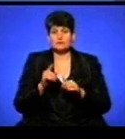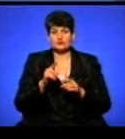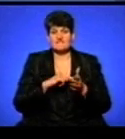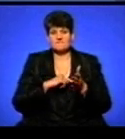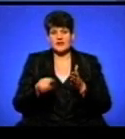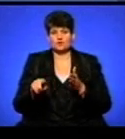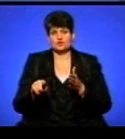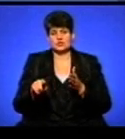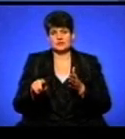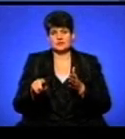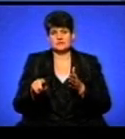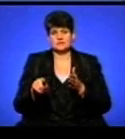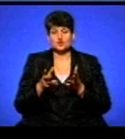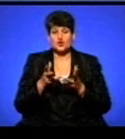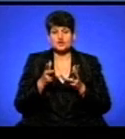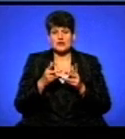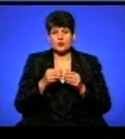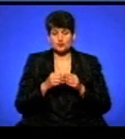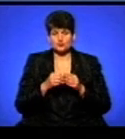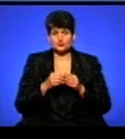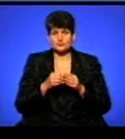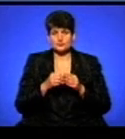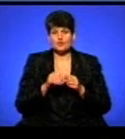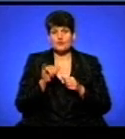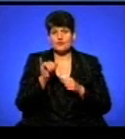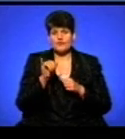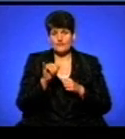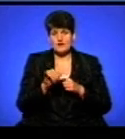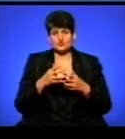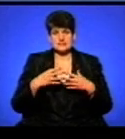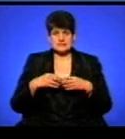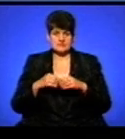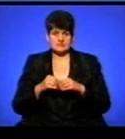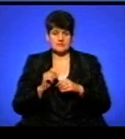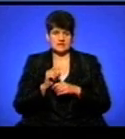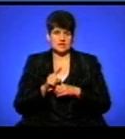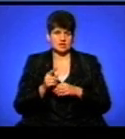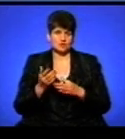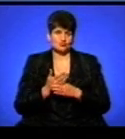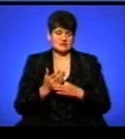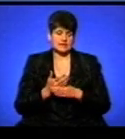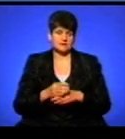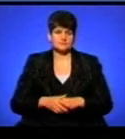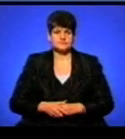виключений з розрахунку вашої сім'ї для призначення субсидії.